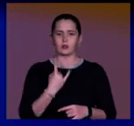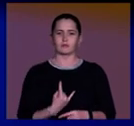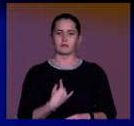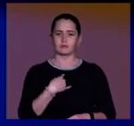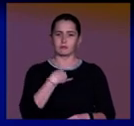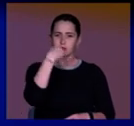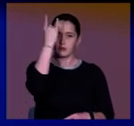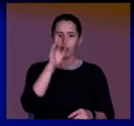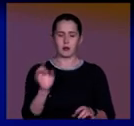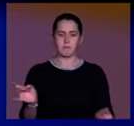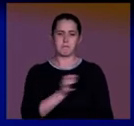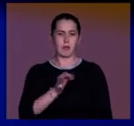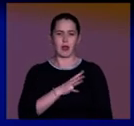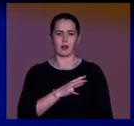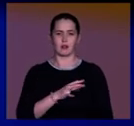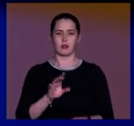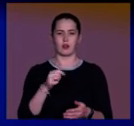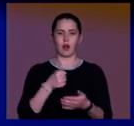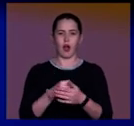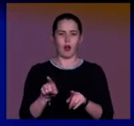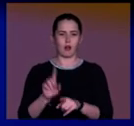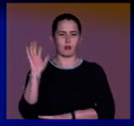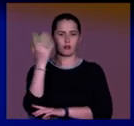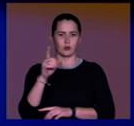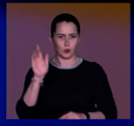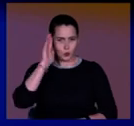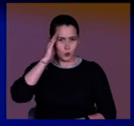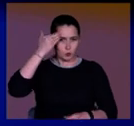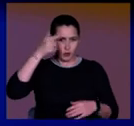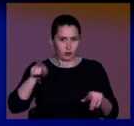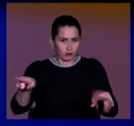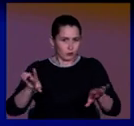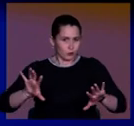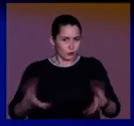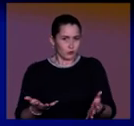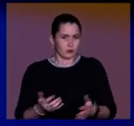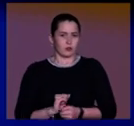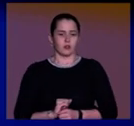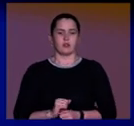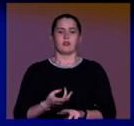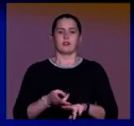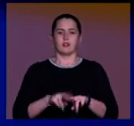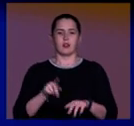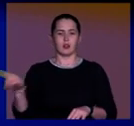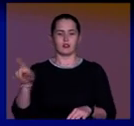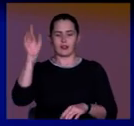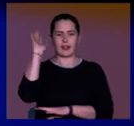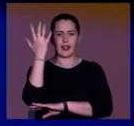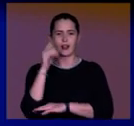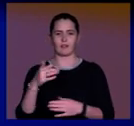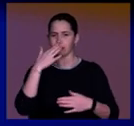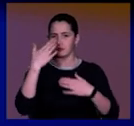как этот ровный белый ствол сума сошел повторил глеб она подошла к дереву